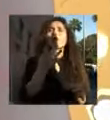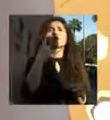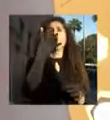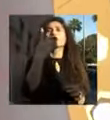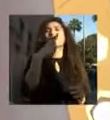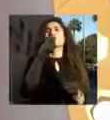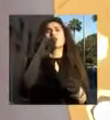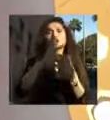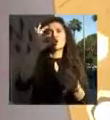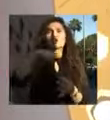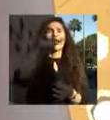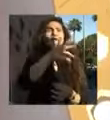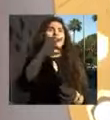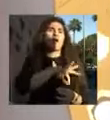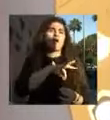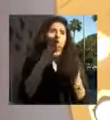kişi faydalanacak.